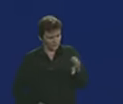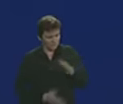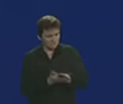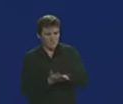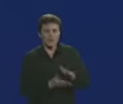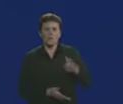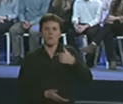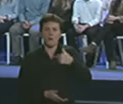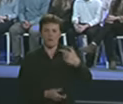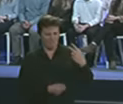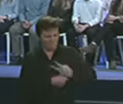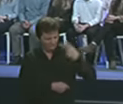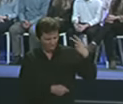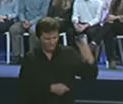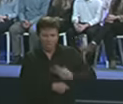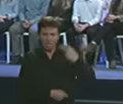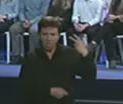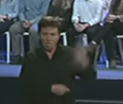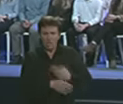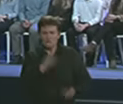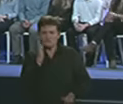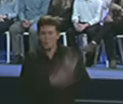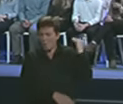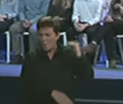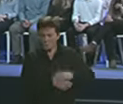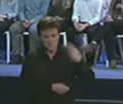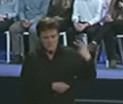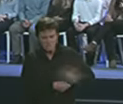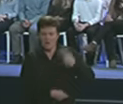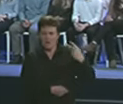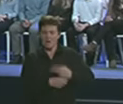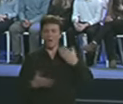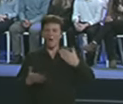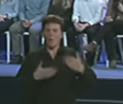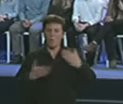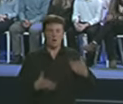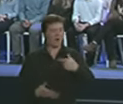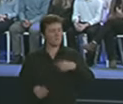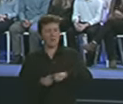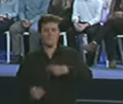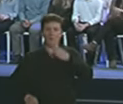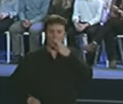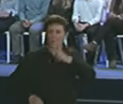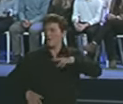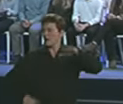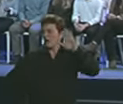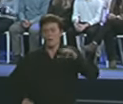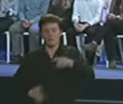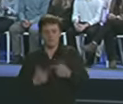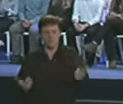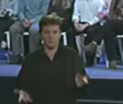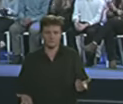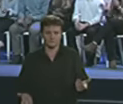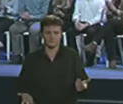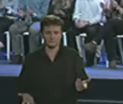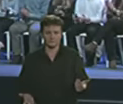me traitent dans la boue, m'injurient à longueur de temps, me comparent à Laval, à Franco, à Hitler, pourquoi pas ?